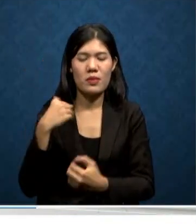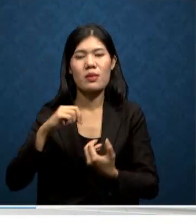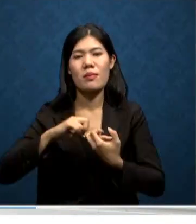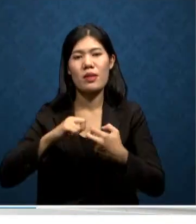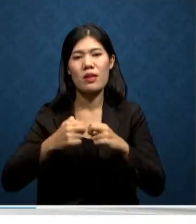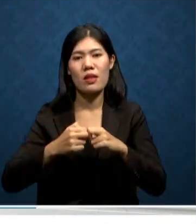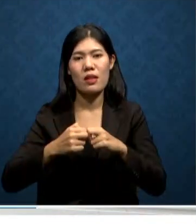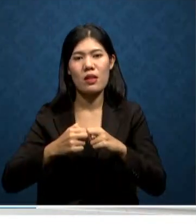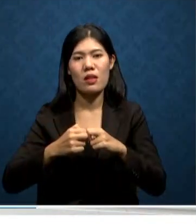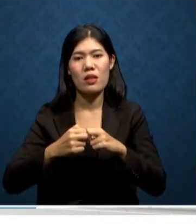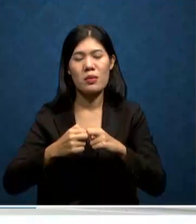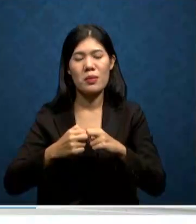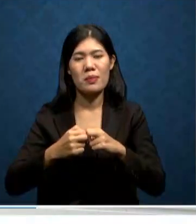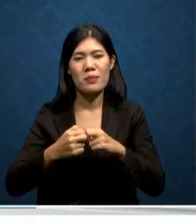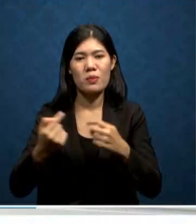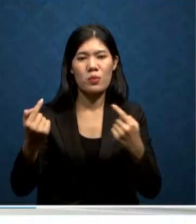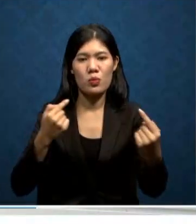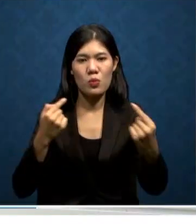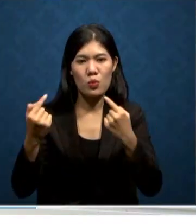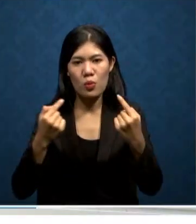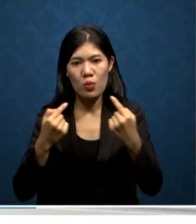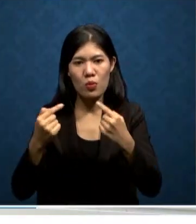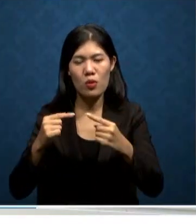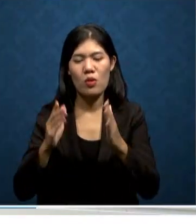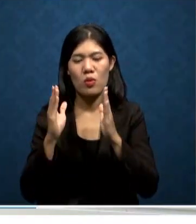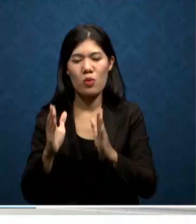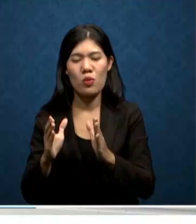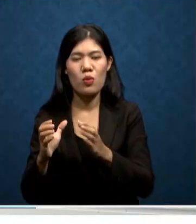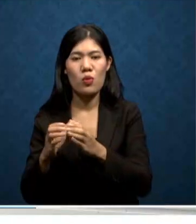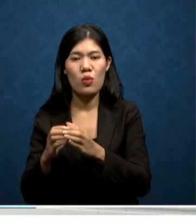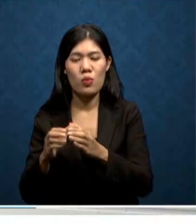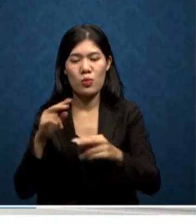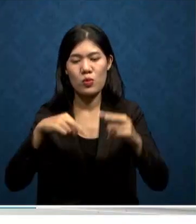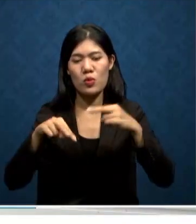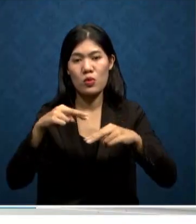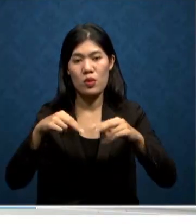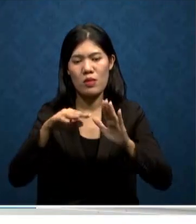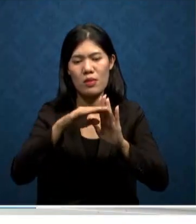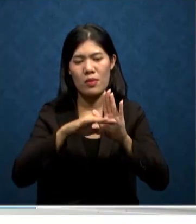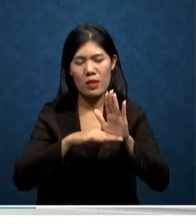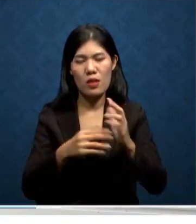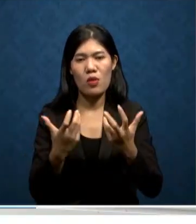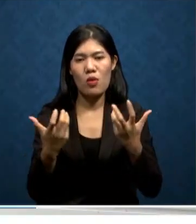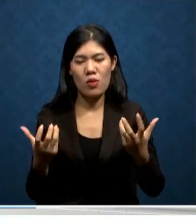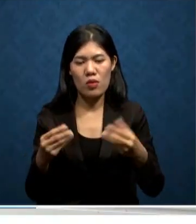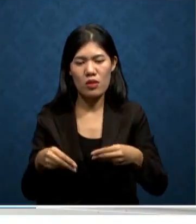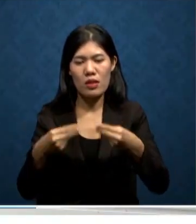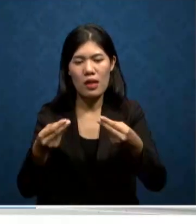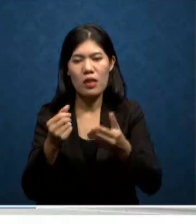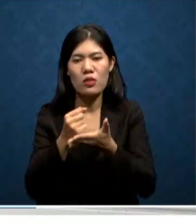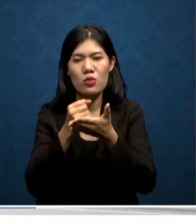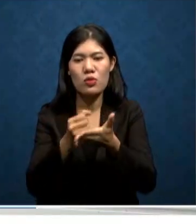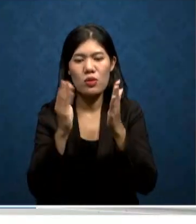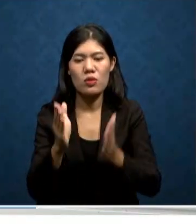เรื่องข้อทักท้วงของหน่วยงานตรวจสอบว่าเ่อกระบวนการการจัดหาอุปกรณ์ช่วยเหลือผู้